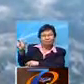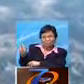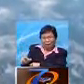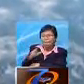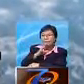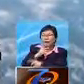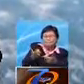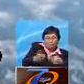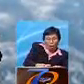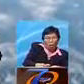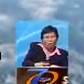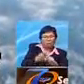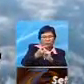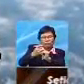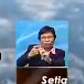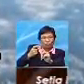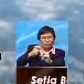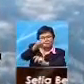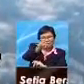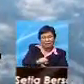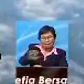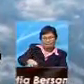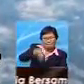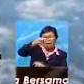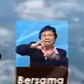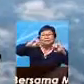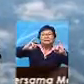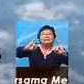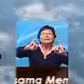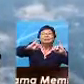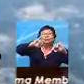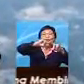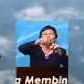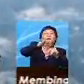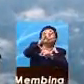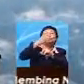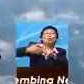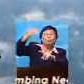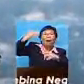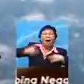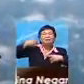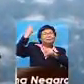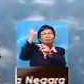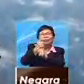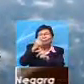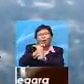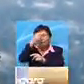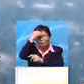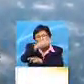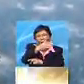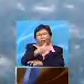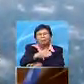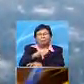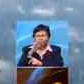berkata, insiden sebuah trak di Nice, selatan Perancis Julai lepas membuktikan ada kekangan maklumat dalam